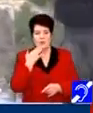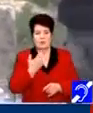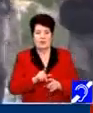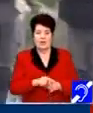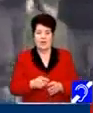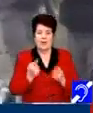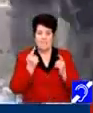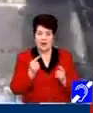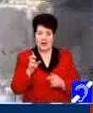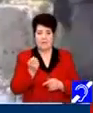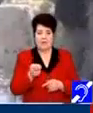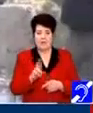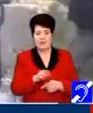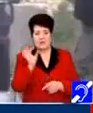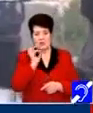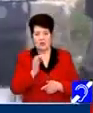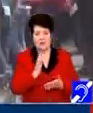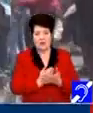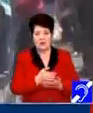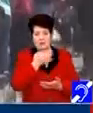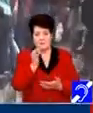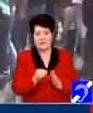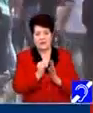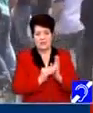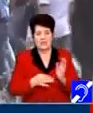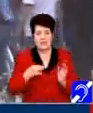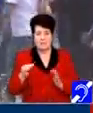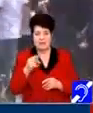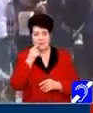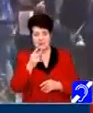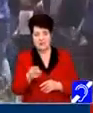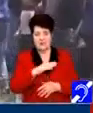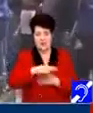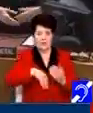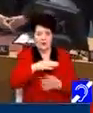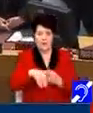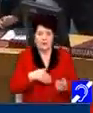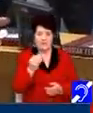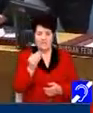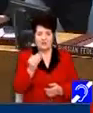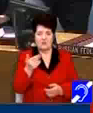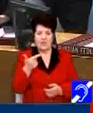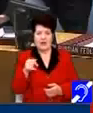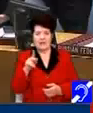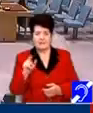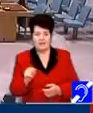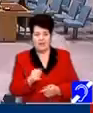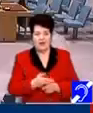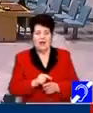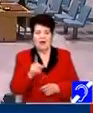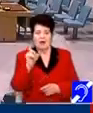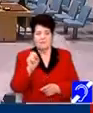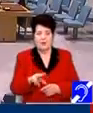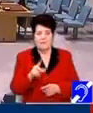care Marea Britanie și Germania, se pronunță pentru o anchetă independentă în privința violențelor din fâșia Gaza. Membrii Consiliului de Securitate